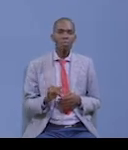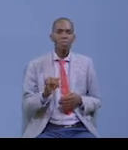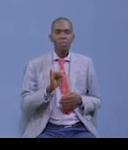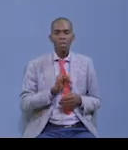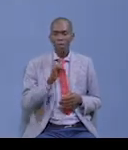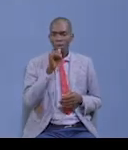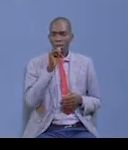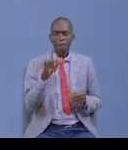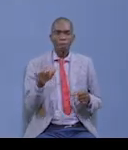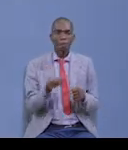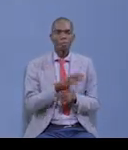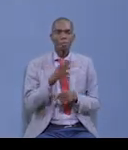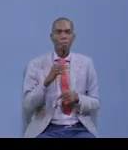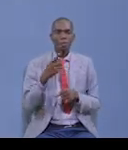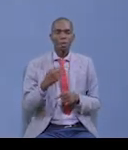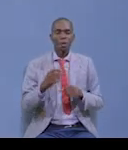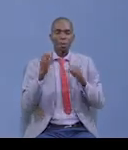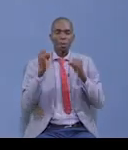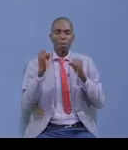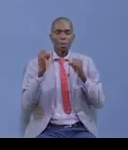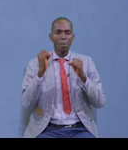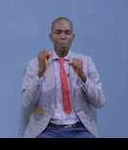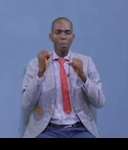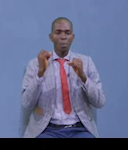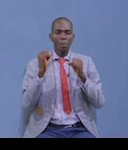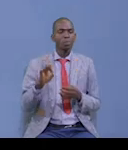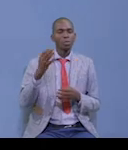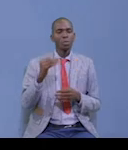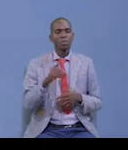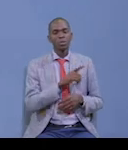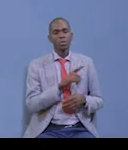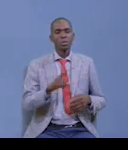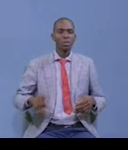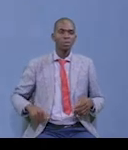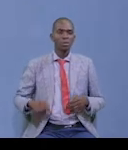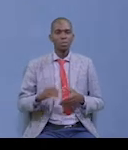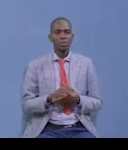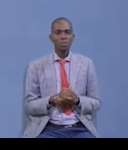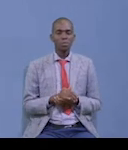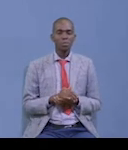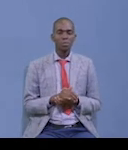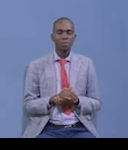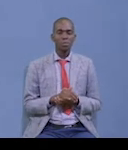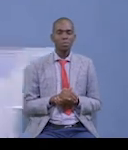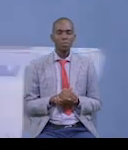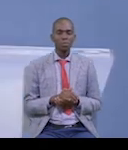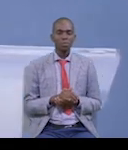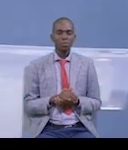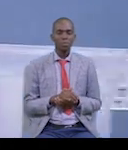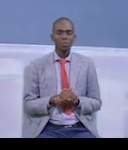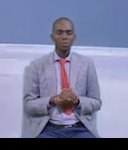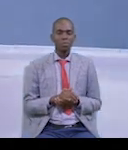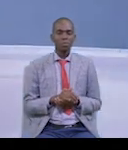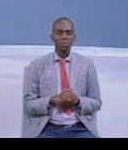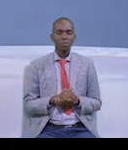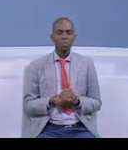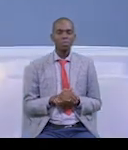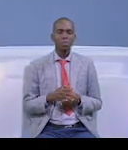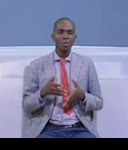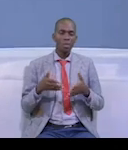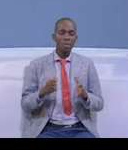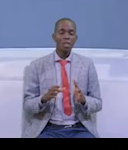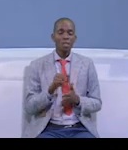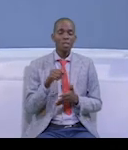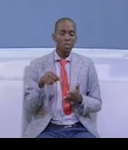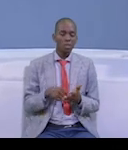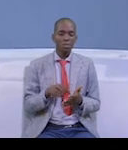full of the power of the spirit of the Lord. నేను దేవుని ఆత్మ శక్తి చేత నింపబడి ఉన్నాను. Let this be the truth